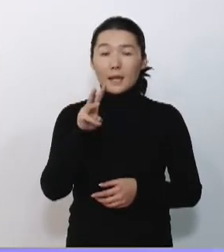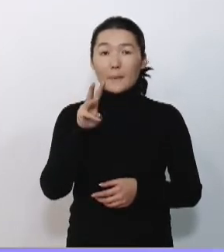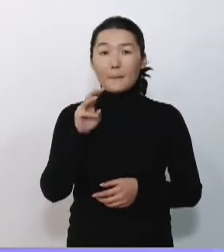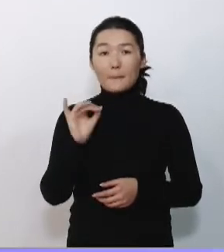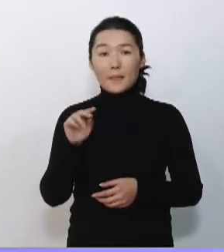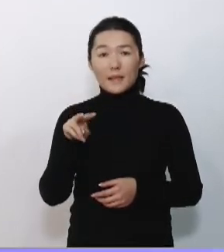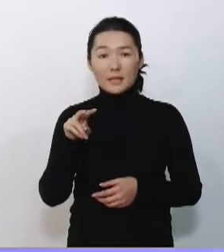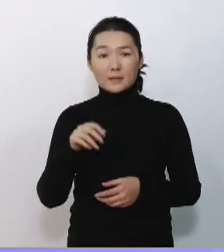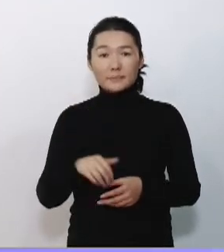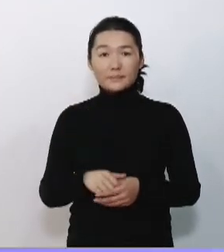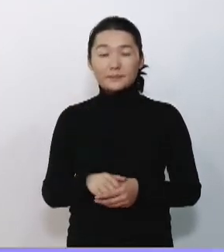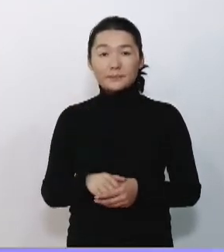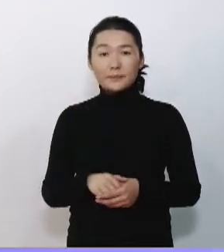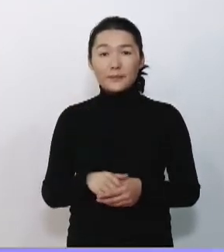мил.